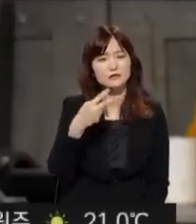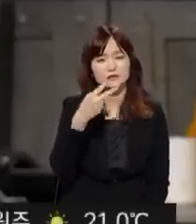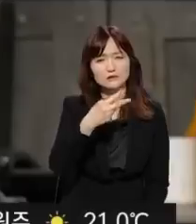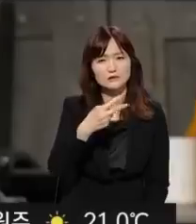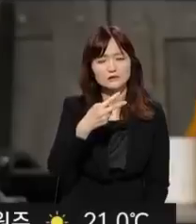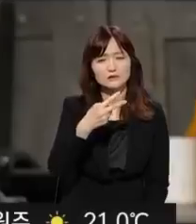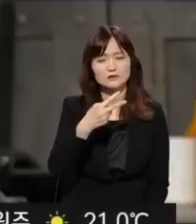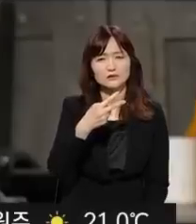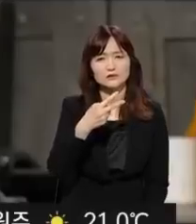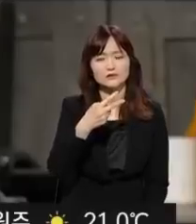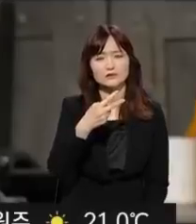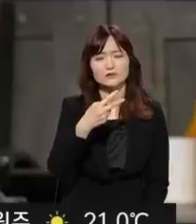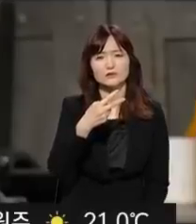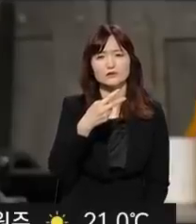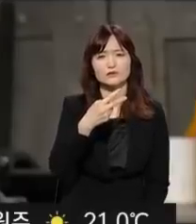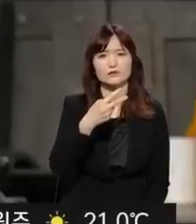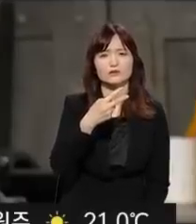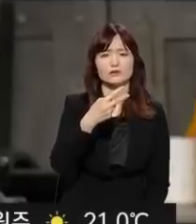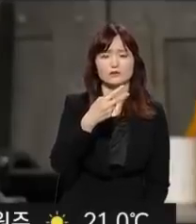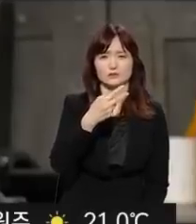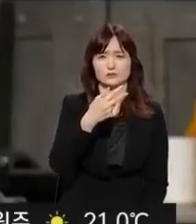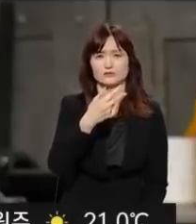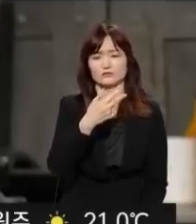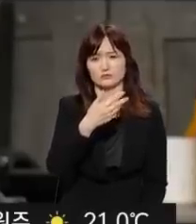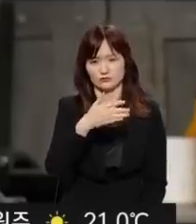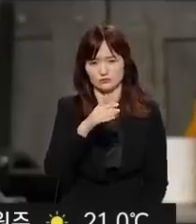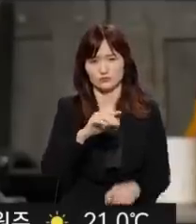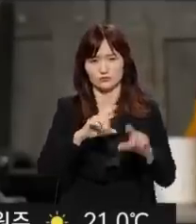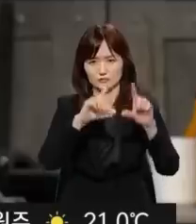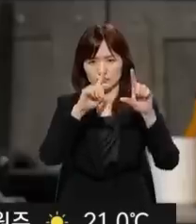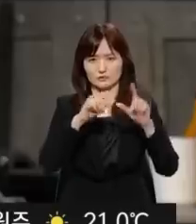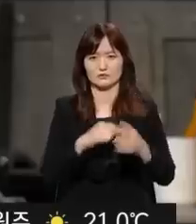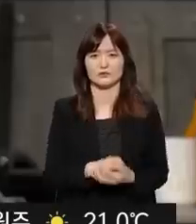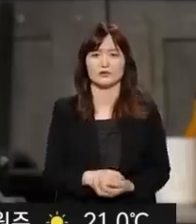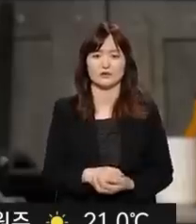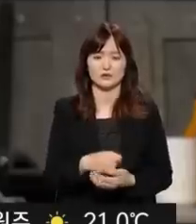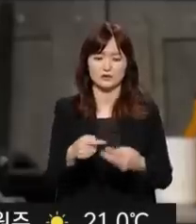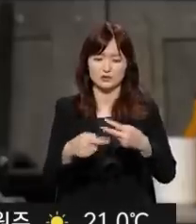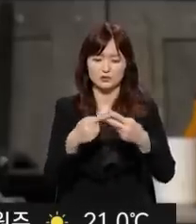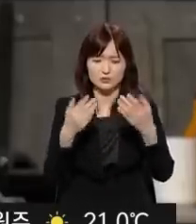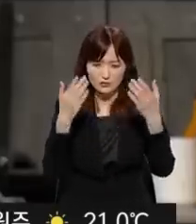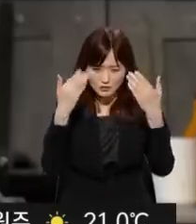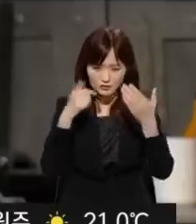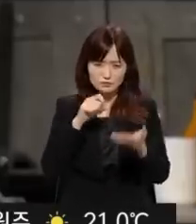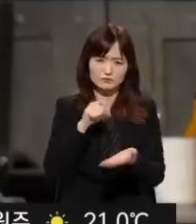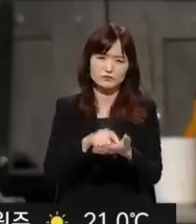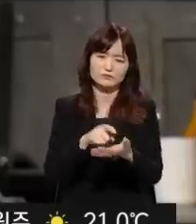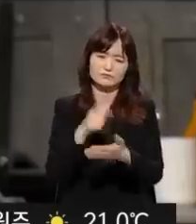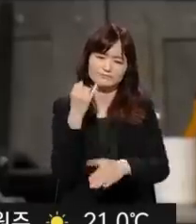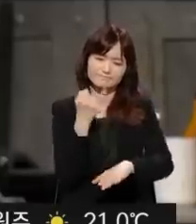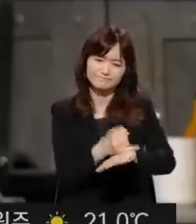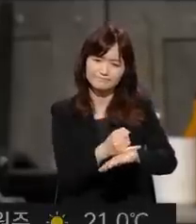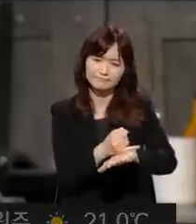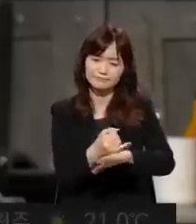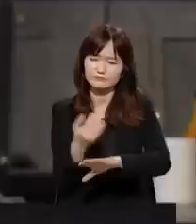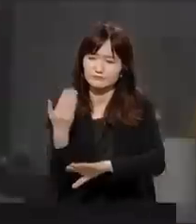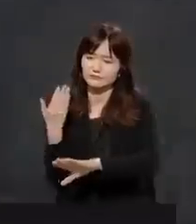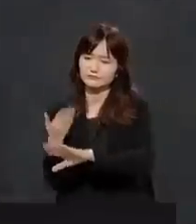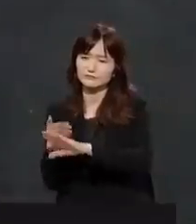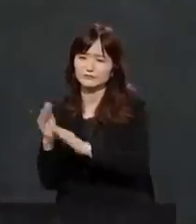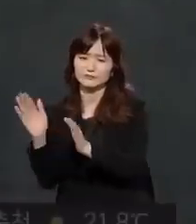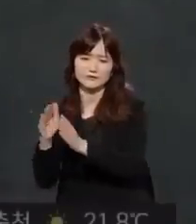있었던 일인데 초등학교 때 축구를 하는데 그 축구를 너무 못한다라고 하면서 다른 가해 학생들과 더불어